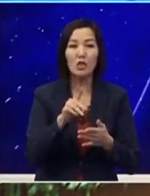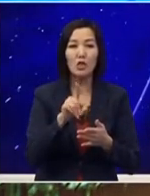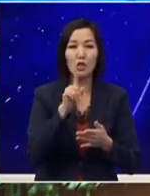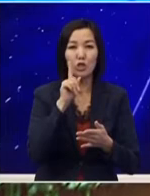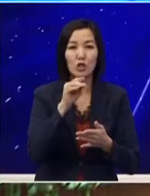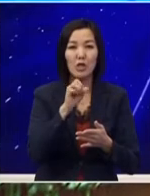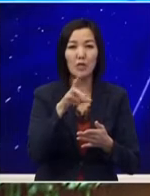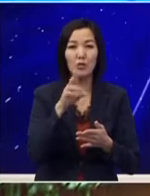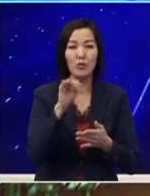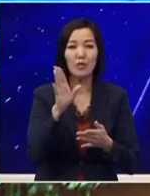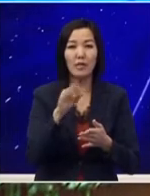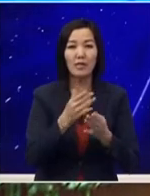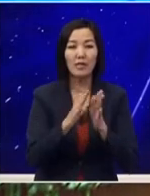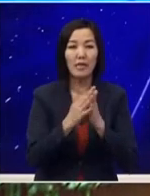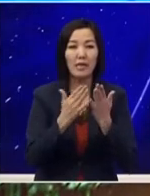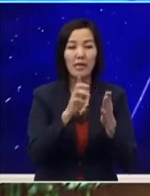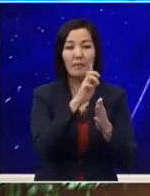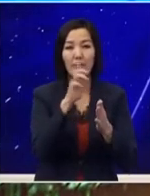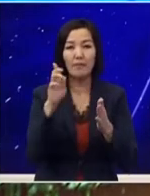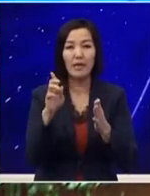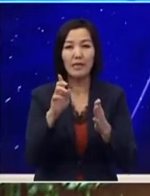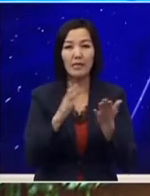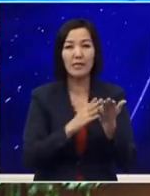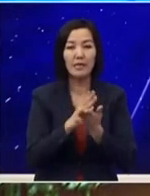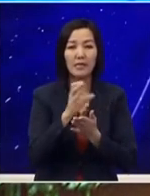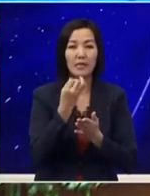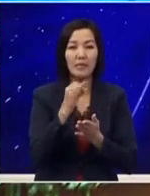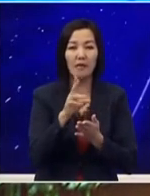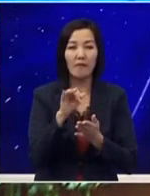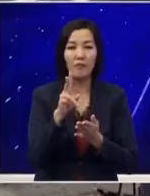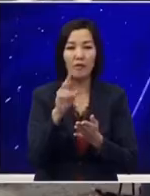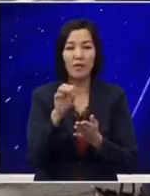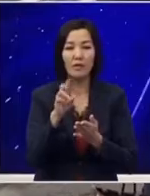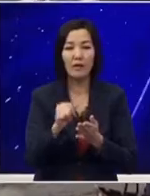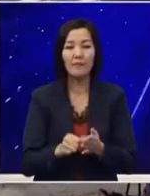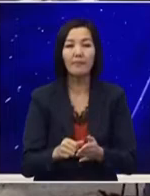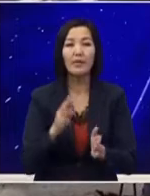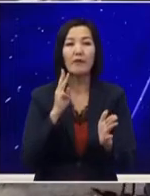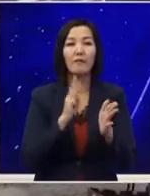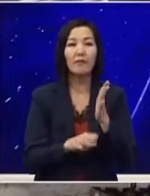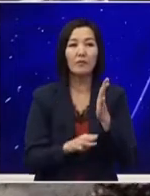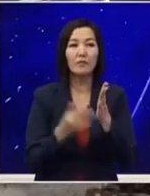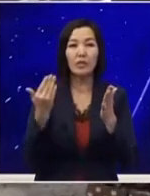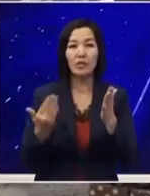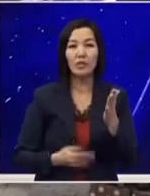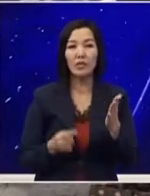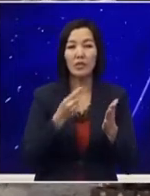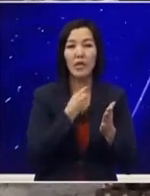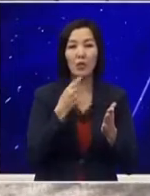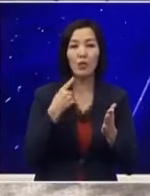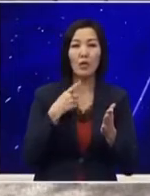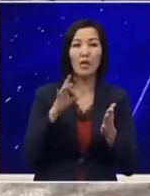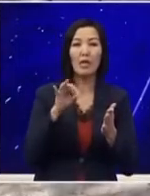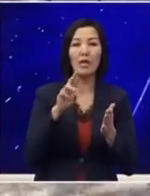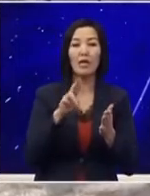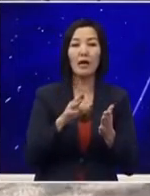коллектив библиотеки имени Сакена Сейфуллина. Подробнее в сюжете. 80-летняя жительница Талдыкургана Рая